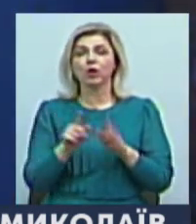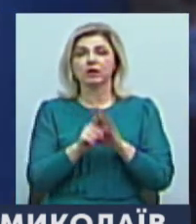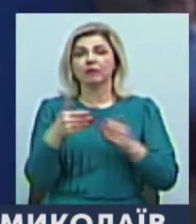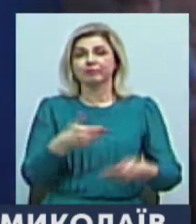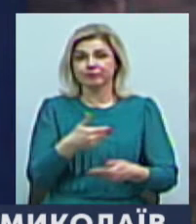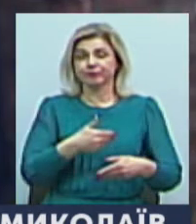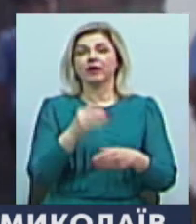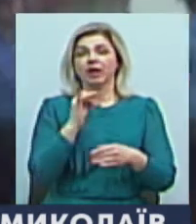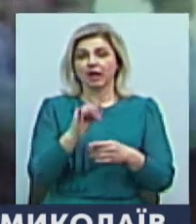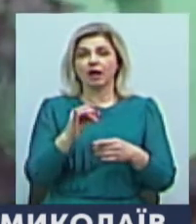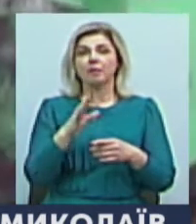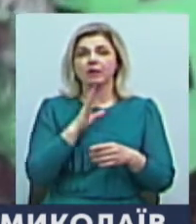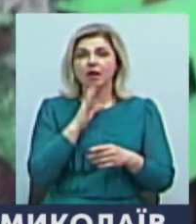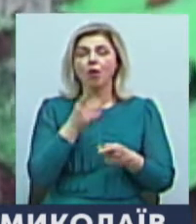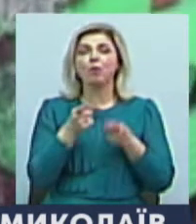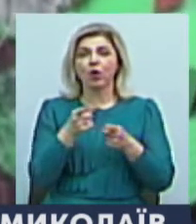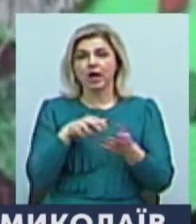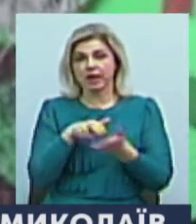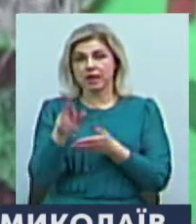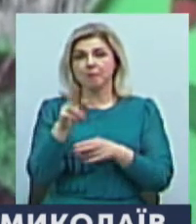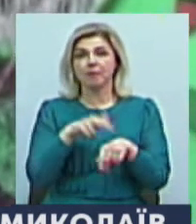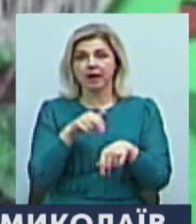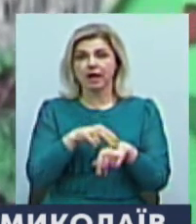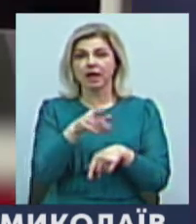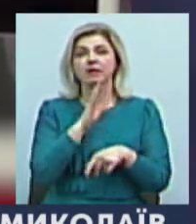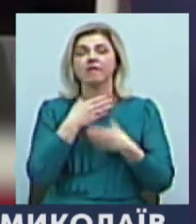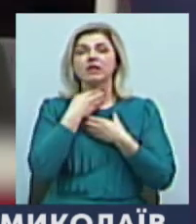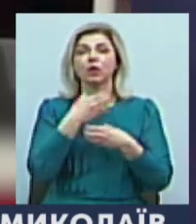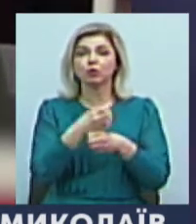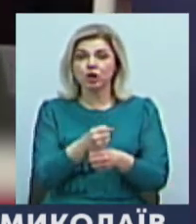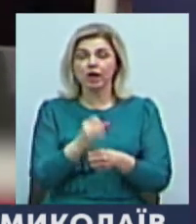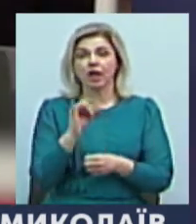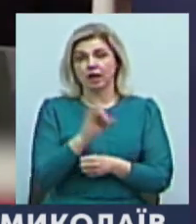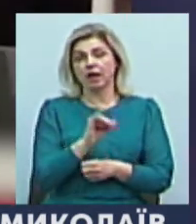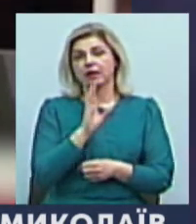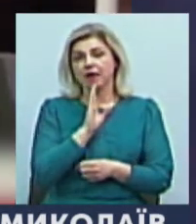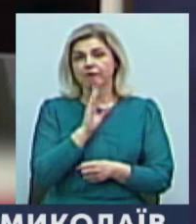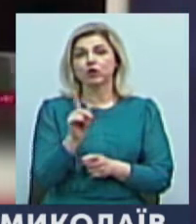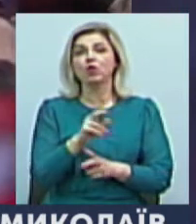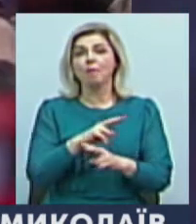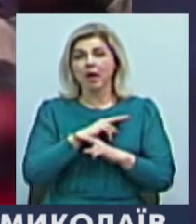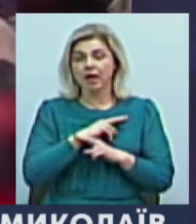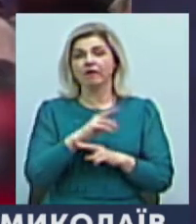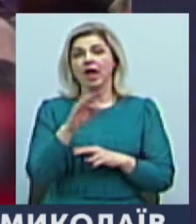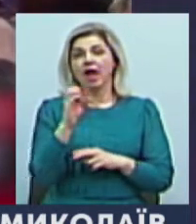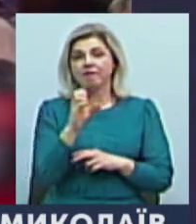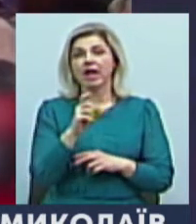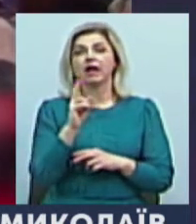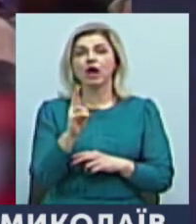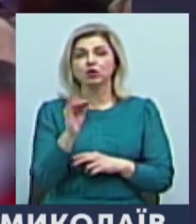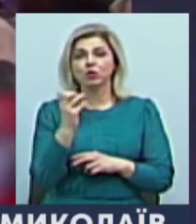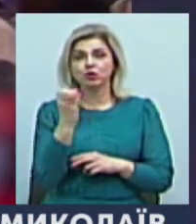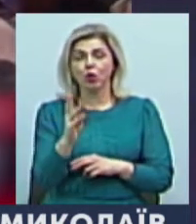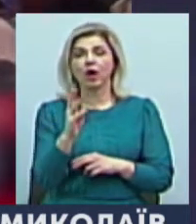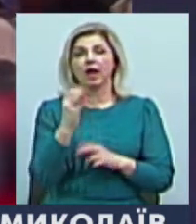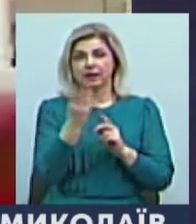статевий зв'язок. Вона грозила піти в міліцію. Її задушили. Упевнені в тому, що дівчина мертва, Євген Краснощок, Максим